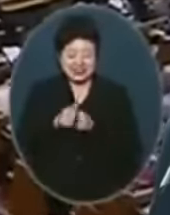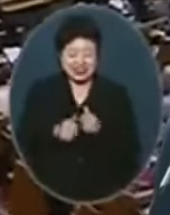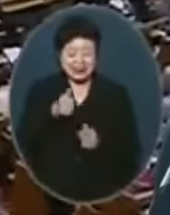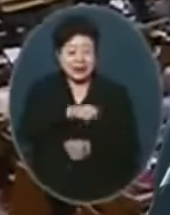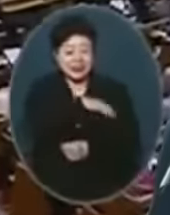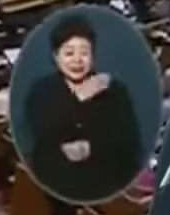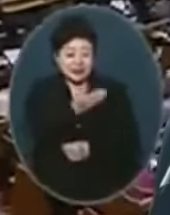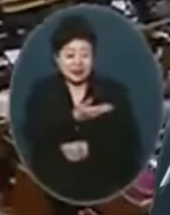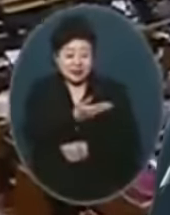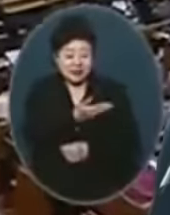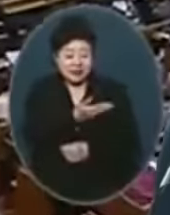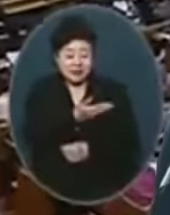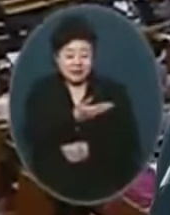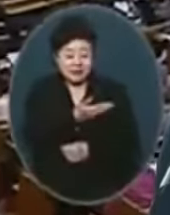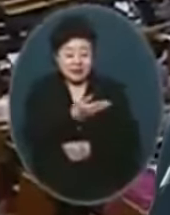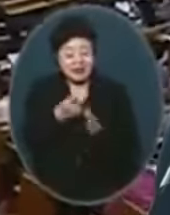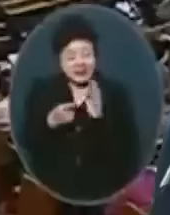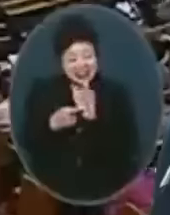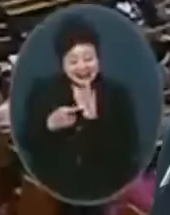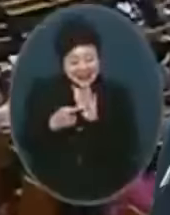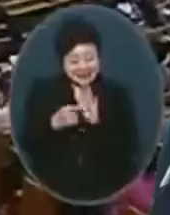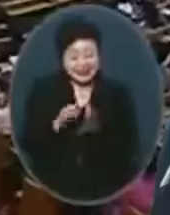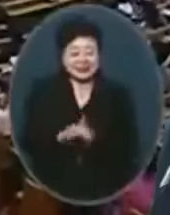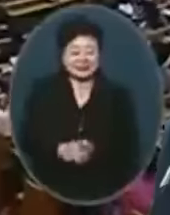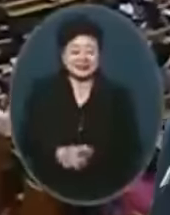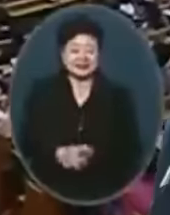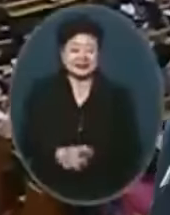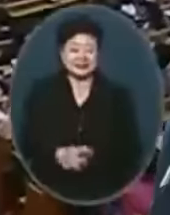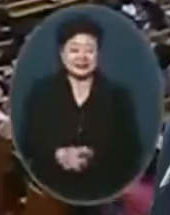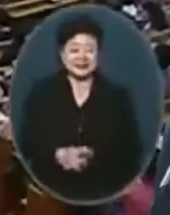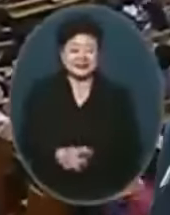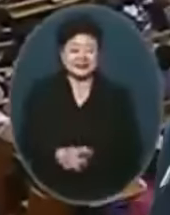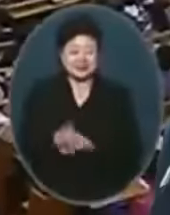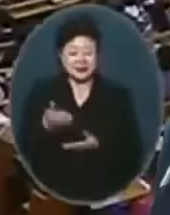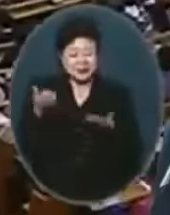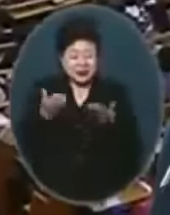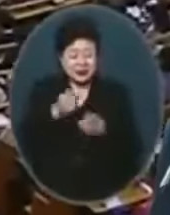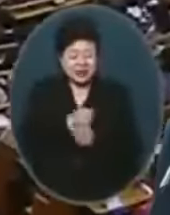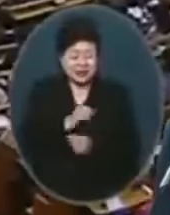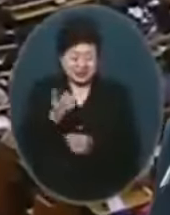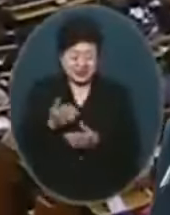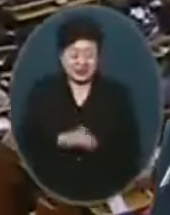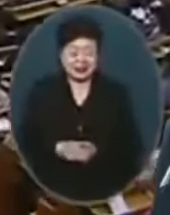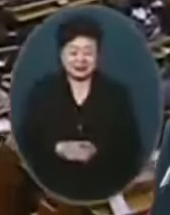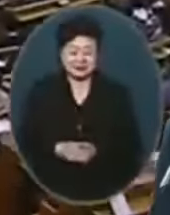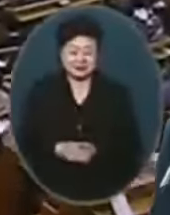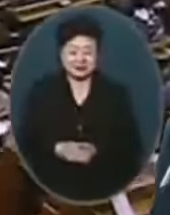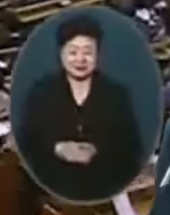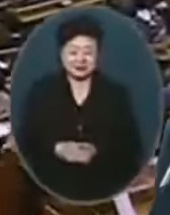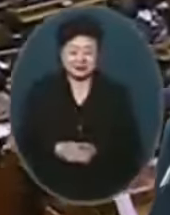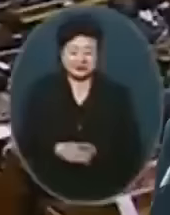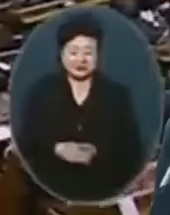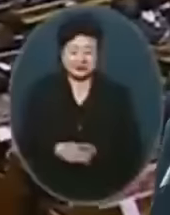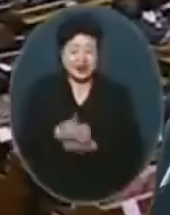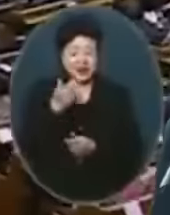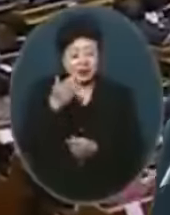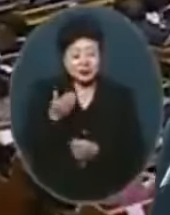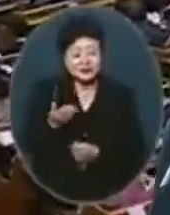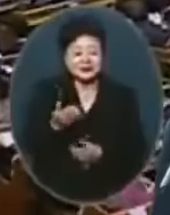하나님의 능력이 나타나서 여러분 일을 하게 되는 것입니다.